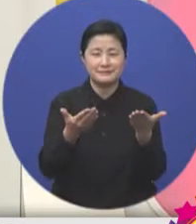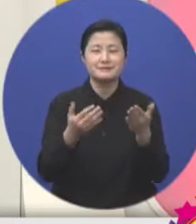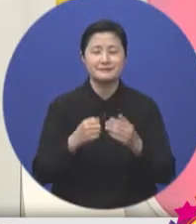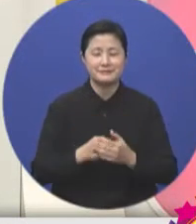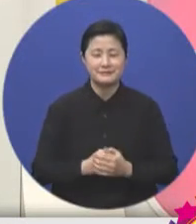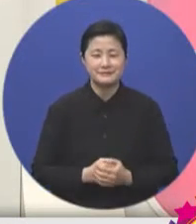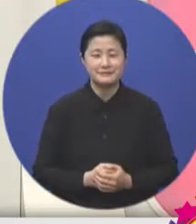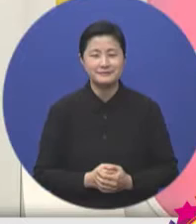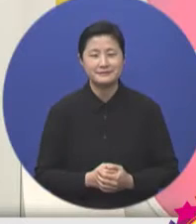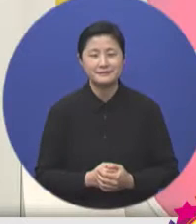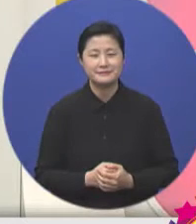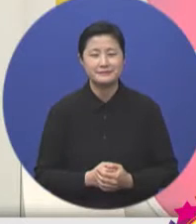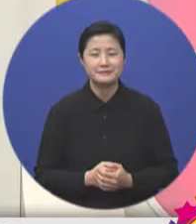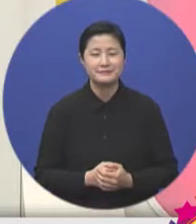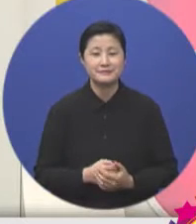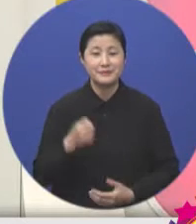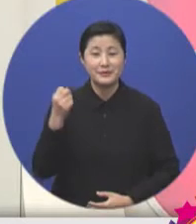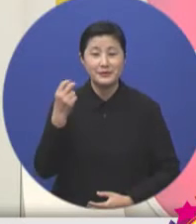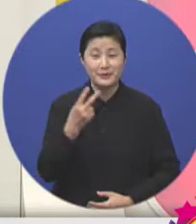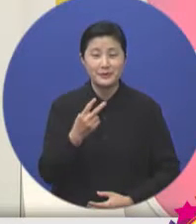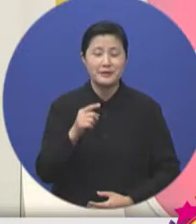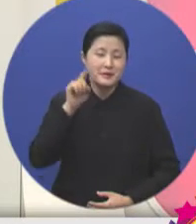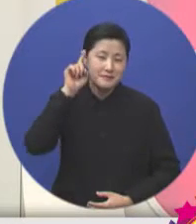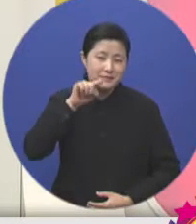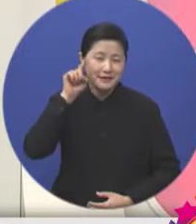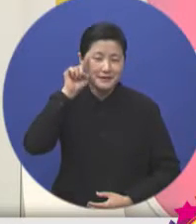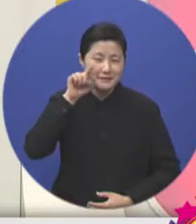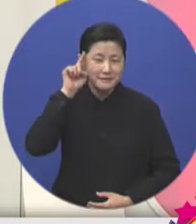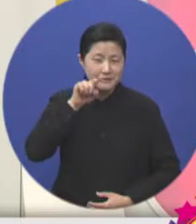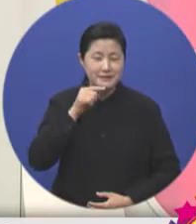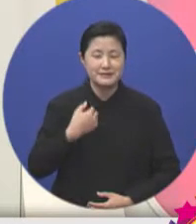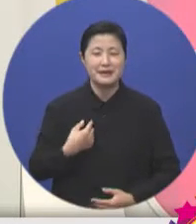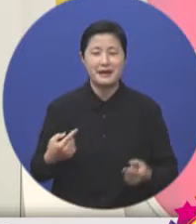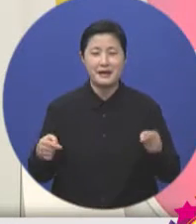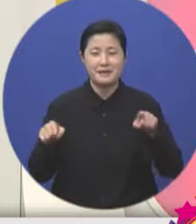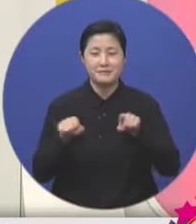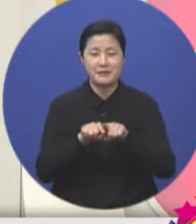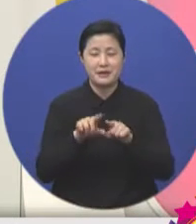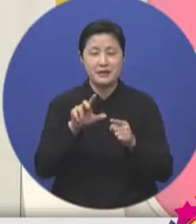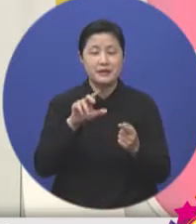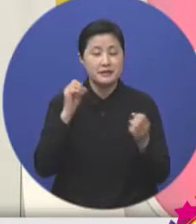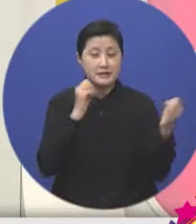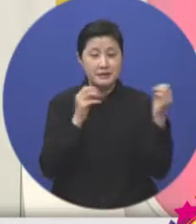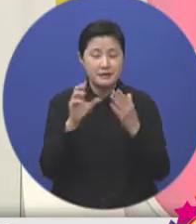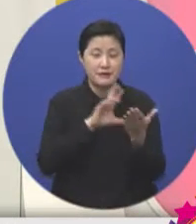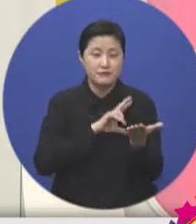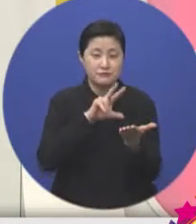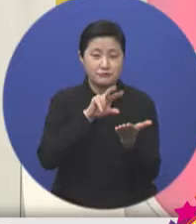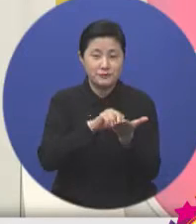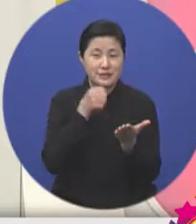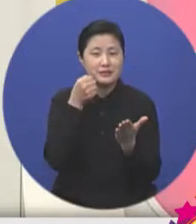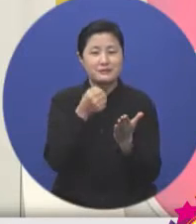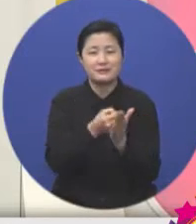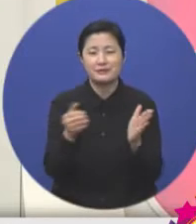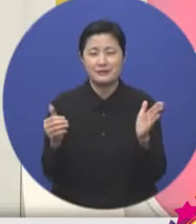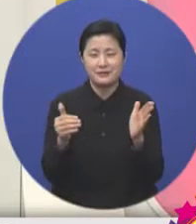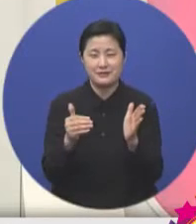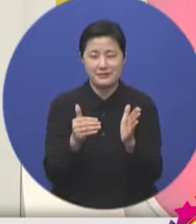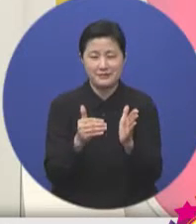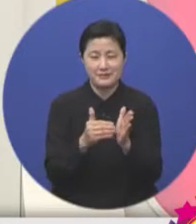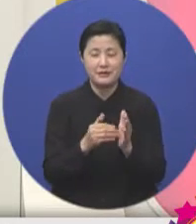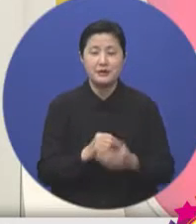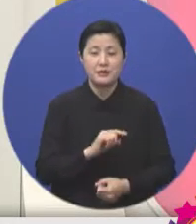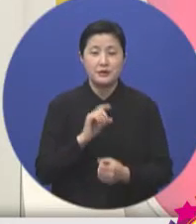변경이 되었습니다. 자, 그리고 매일매일 또 저희와 또 주제를 정해서 네. 이야기를 나누실 건데요. 네, 네, 맞습니다.